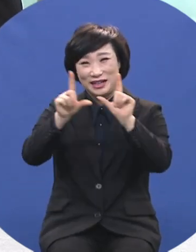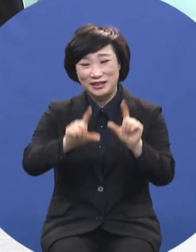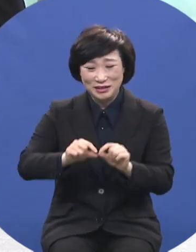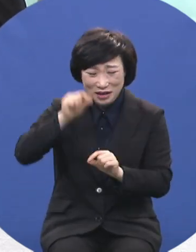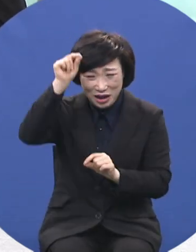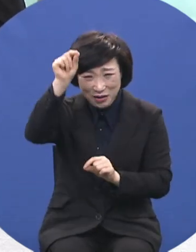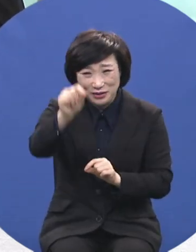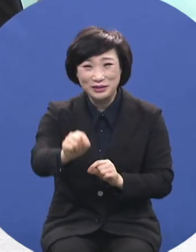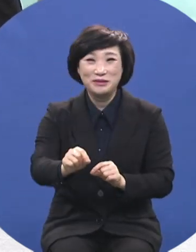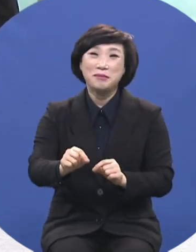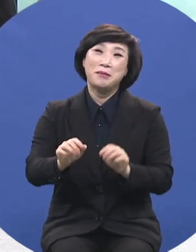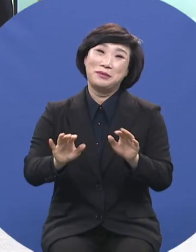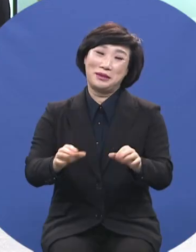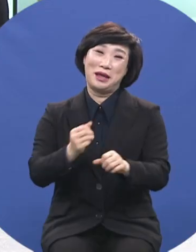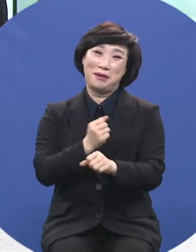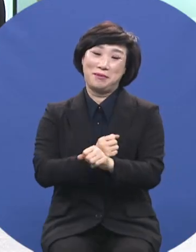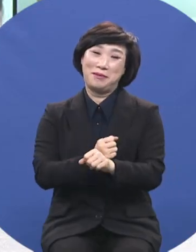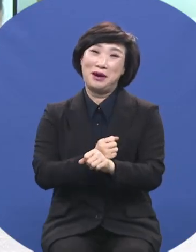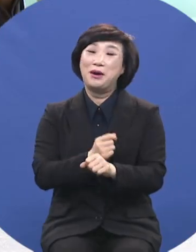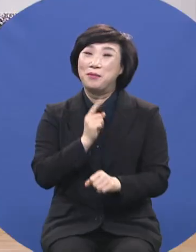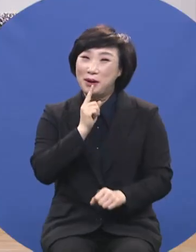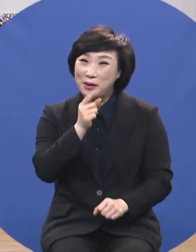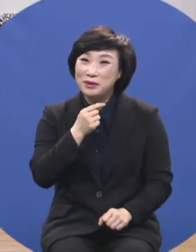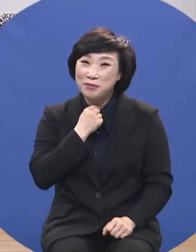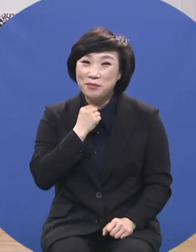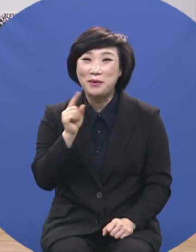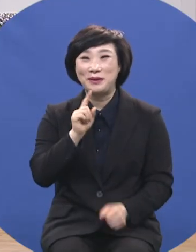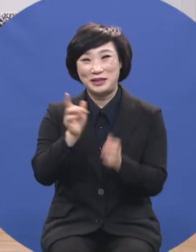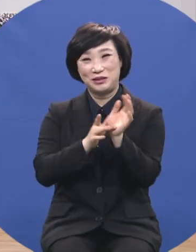영원토록 내 할 말 예수의 피밖에 없네.